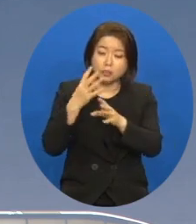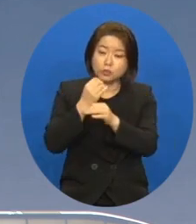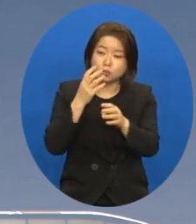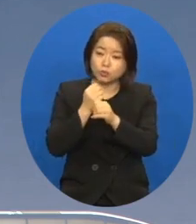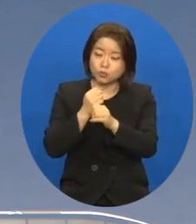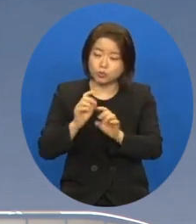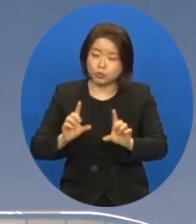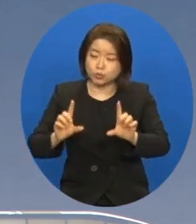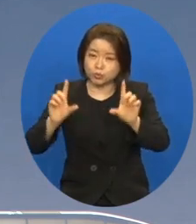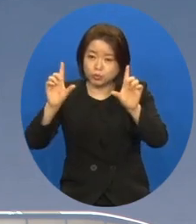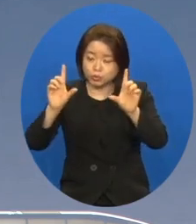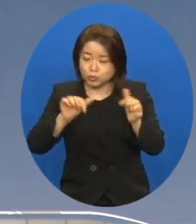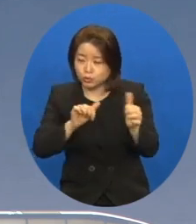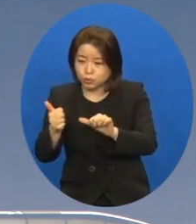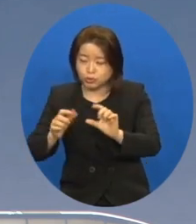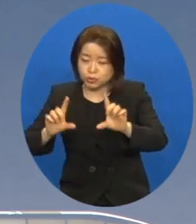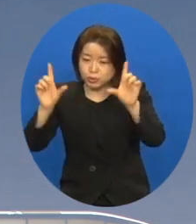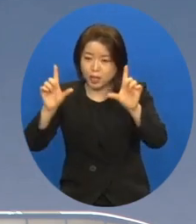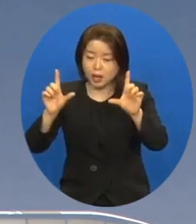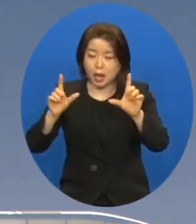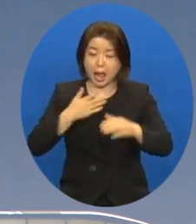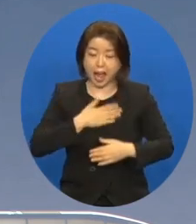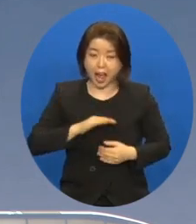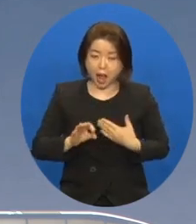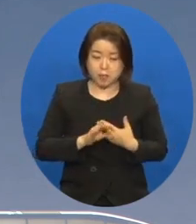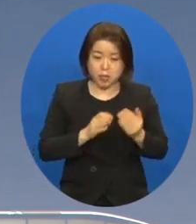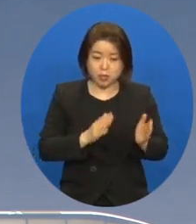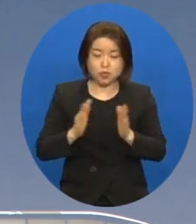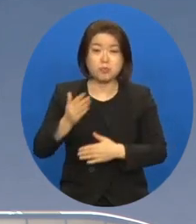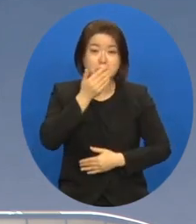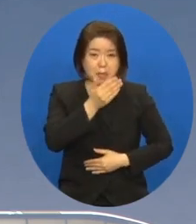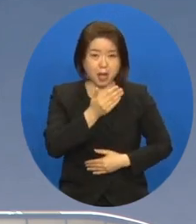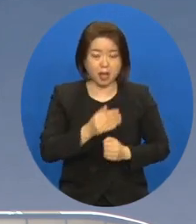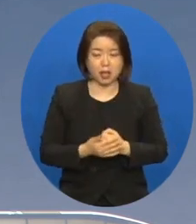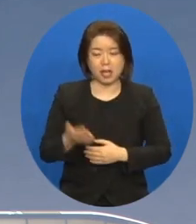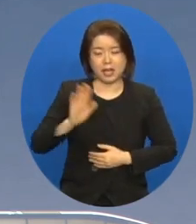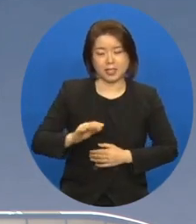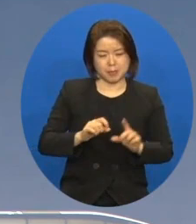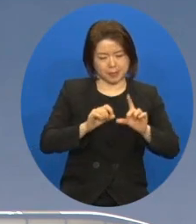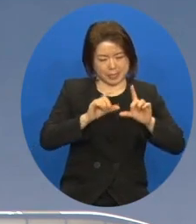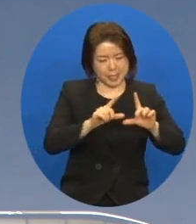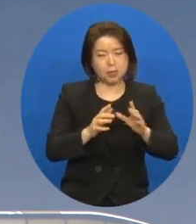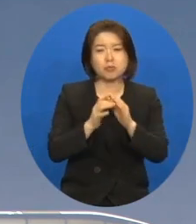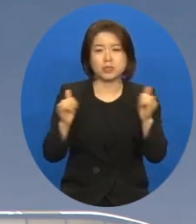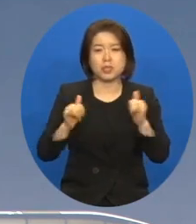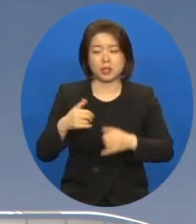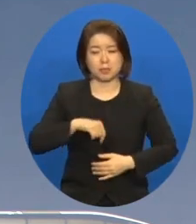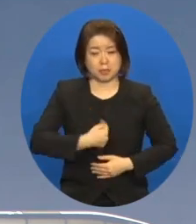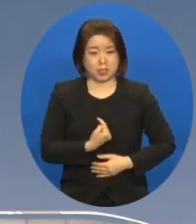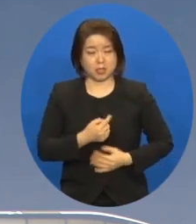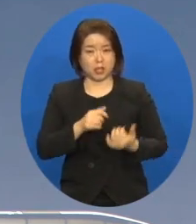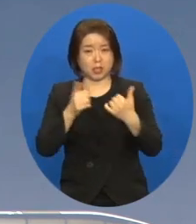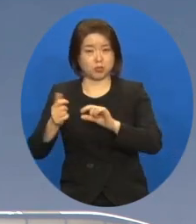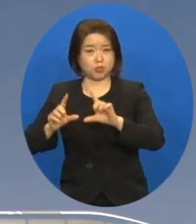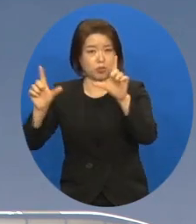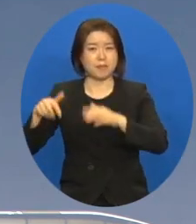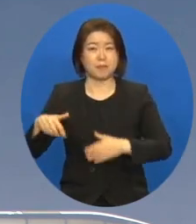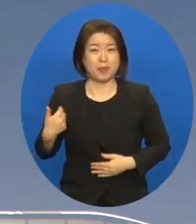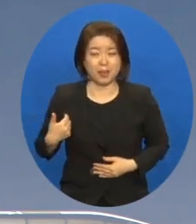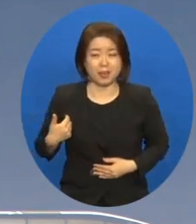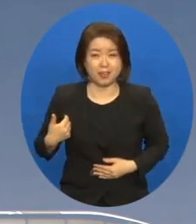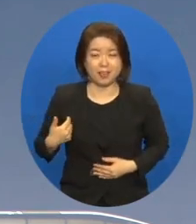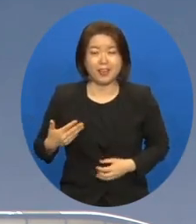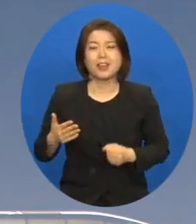나면 준비할 수도 있겠죠. 그러나 대부분의 사람들은 자기가 죽을 날을 모릅니다.